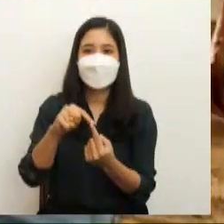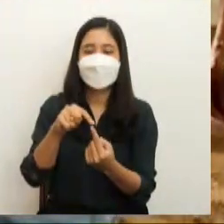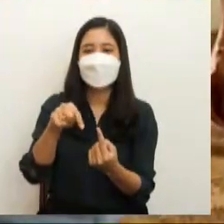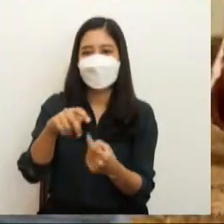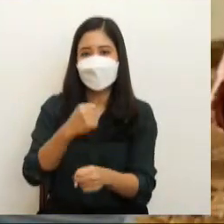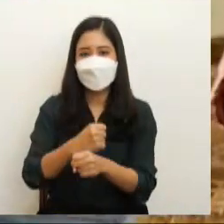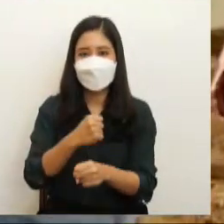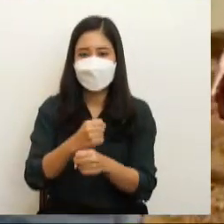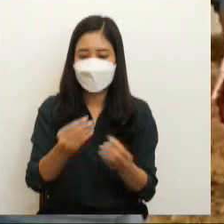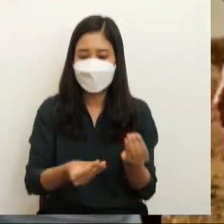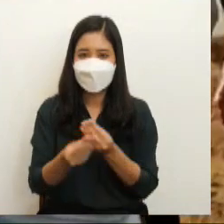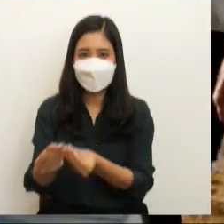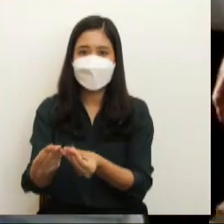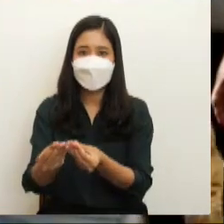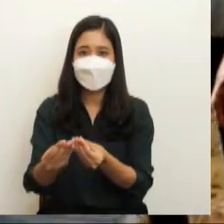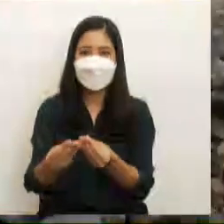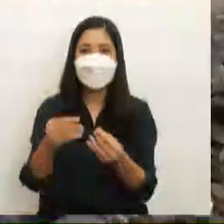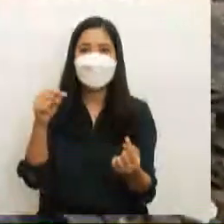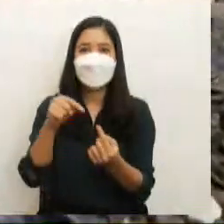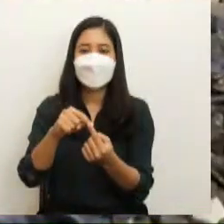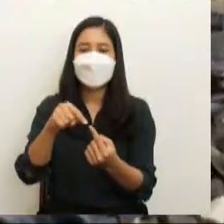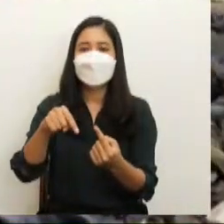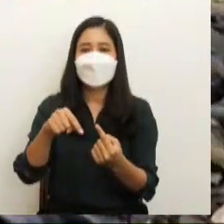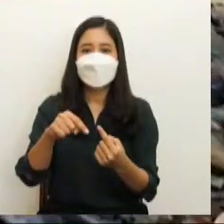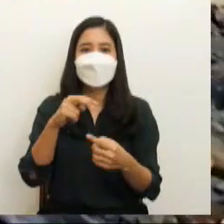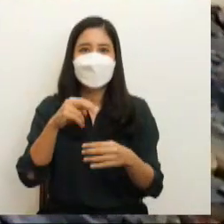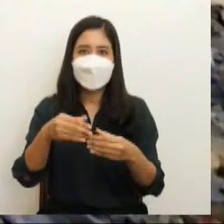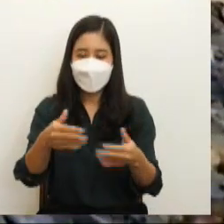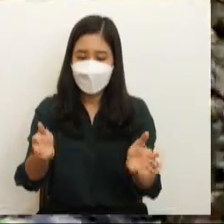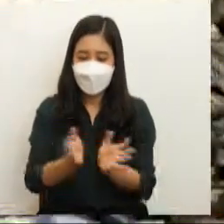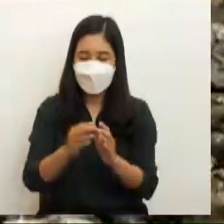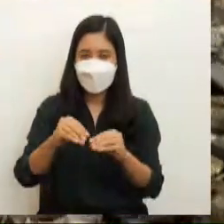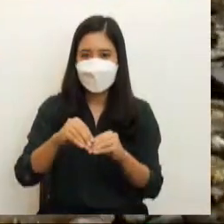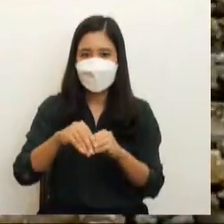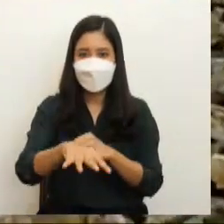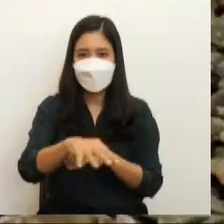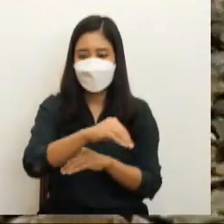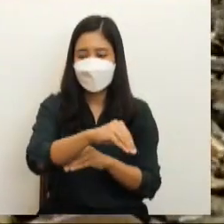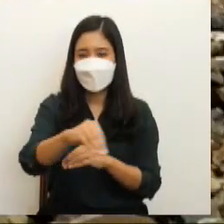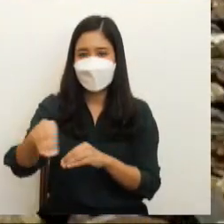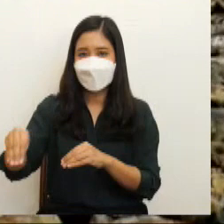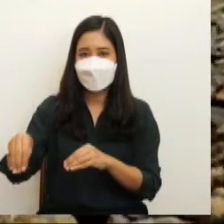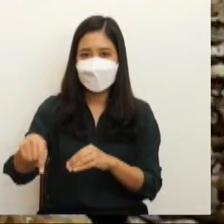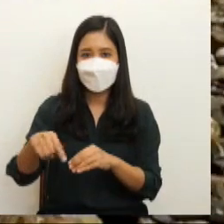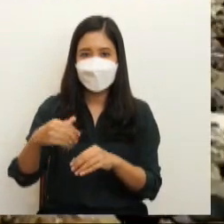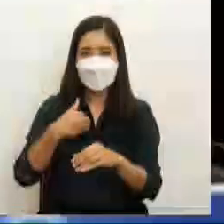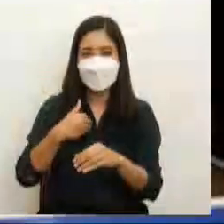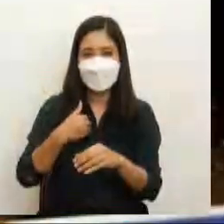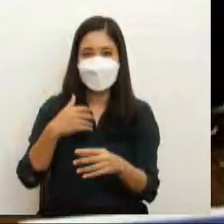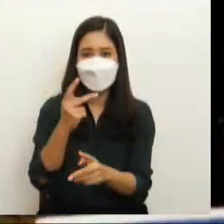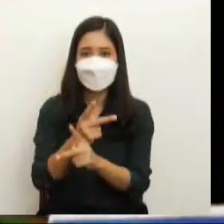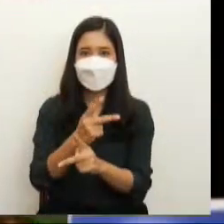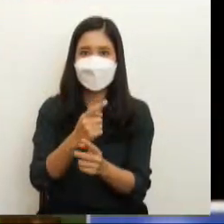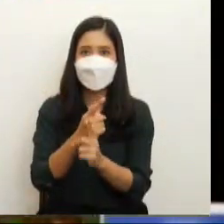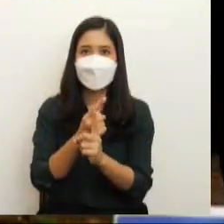เป็นระบบท่อในอนาคตต่อไปก็ประมาณ2กิโลปล่อยลงเข้าจุดลำน้ำเดิมที่รับประโยชน์แต่ละที่ไปครับแนวท